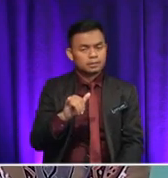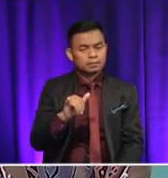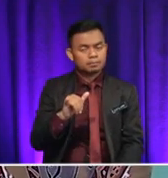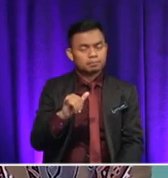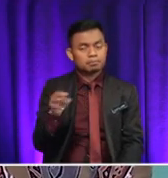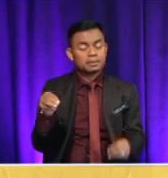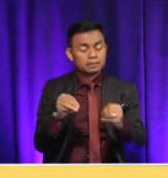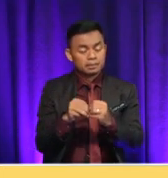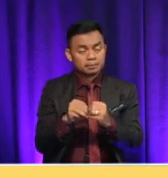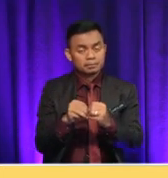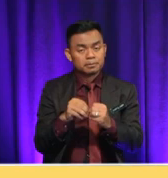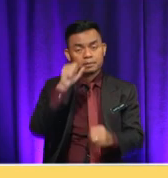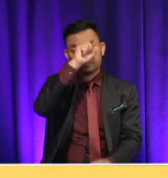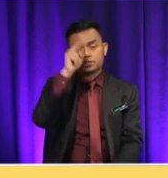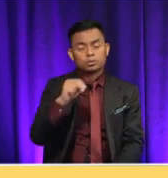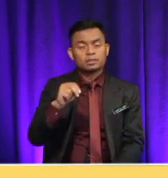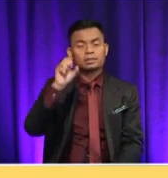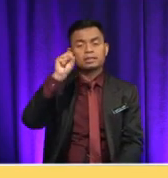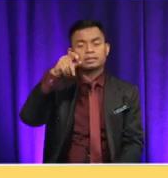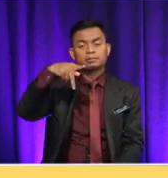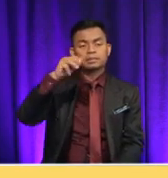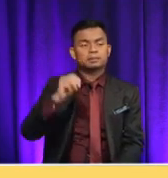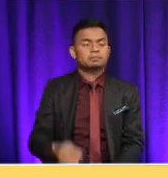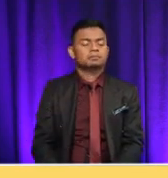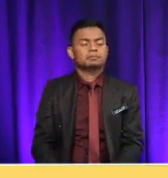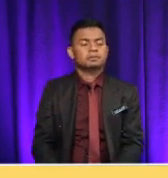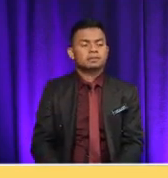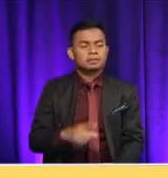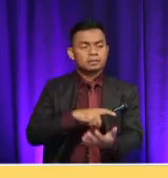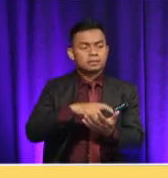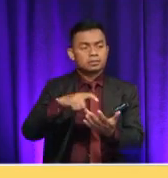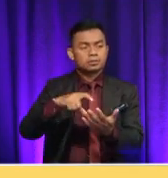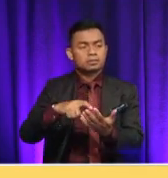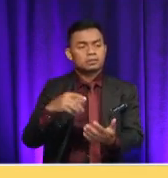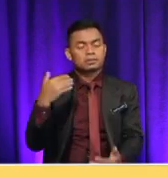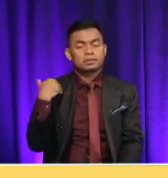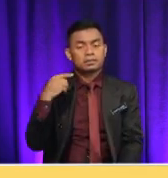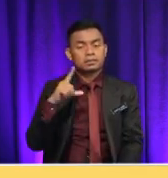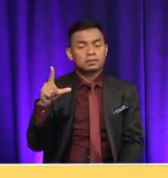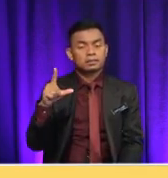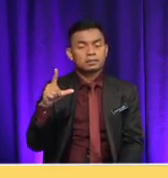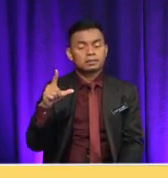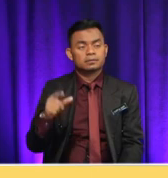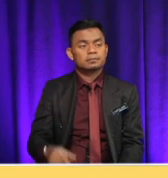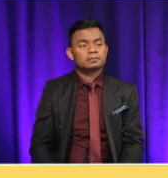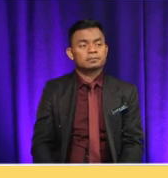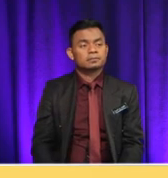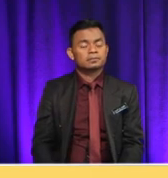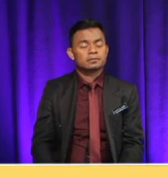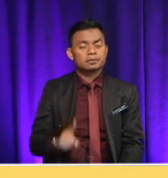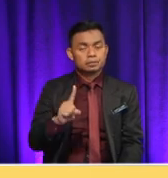sistem perpaypal merupakan satu pelan perancangan pemasangan pipe di suatu bangunan Oke